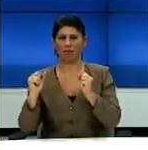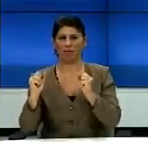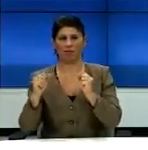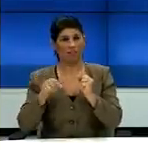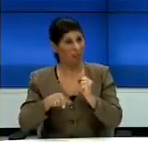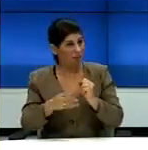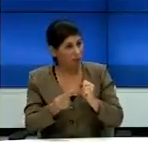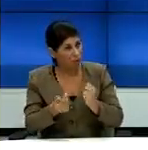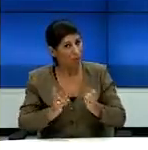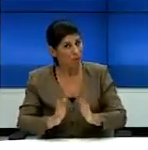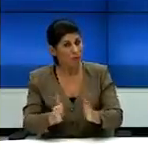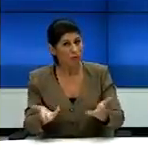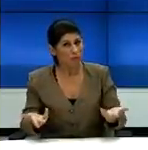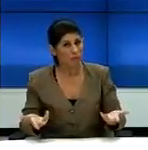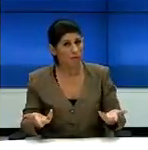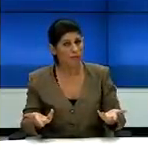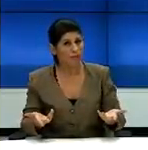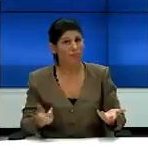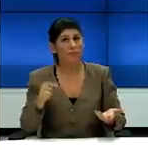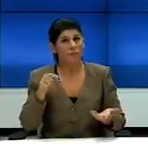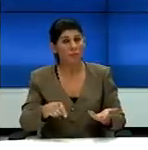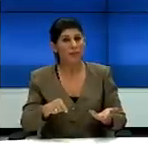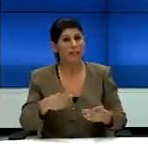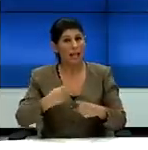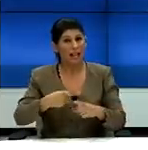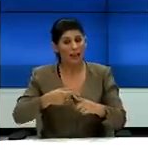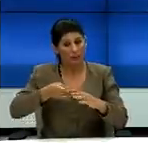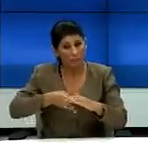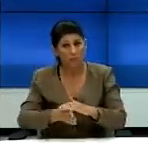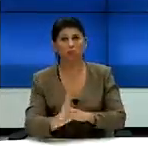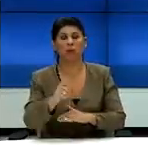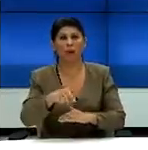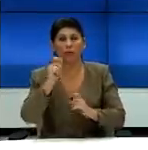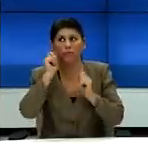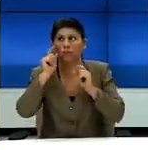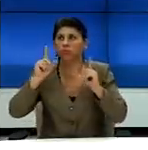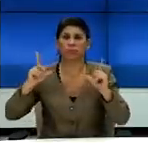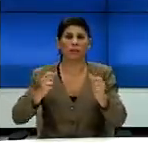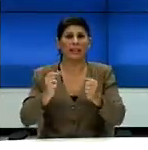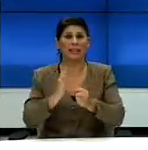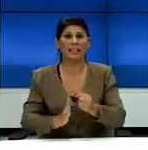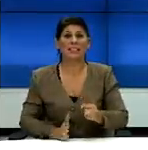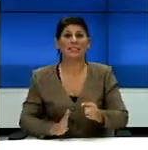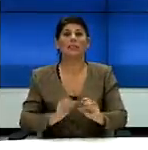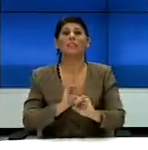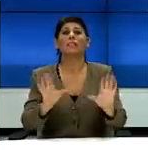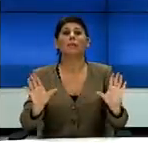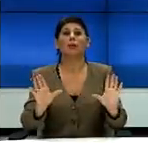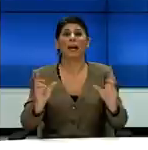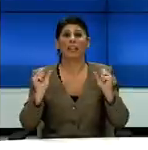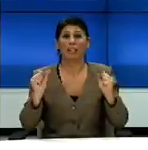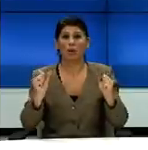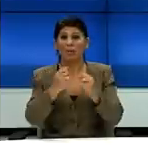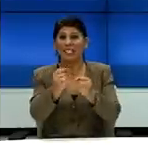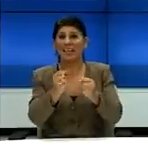Έτσι θα προχωρήσουμε. Έτσι θα βγει η χώρα από αυτή την πρωτοφανή κρίση. Δεν θα πάρουμε κανένα μάθημα από την υγειονομική κρίση, με